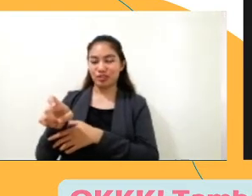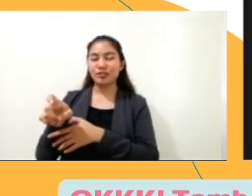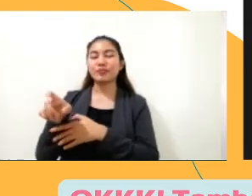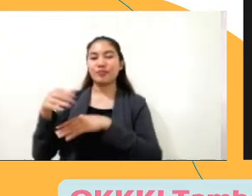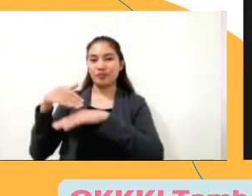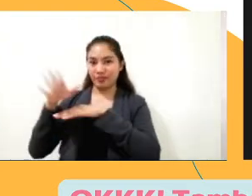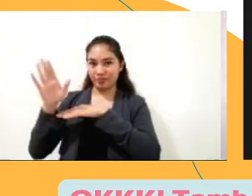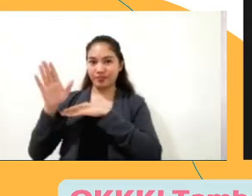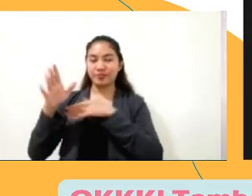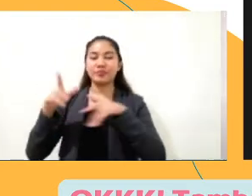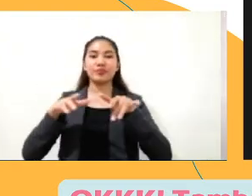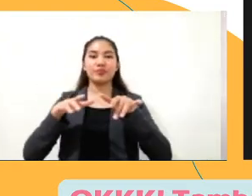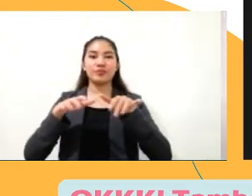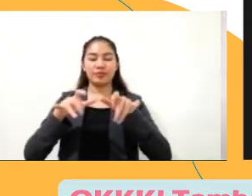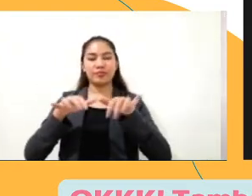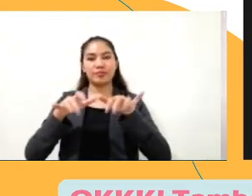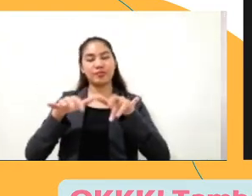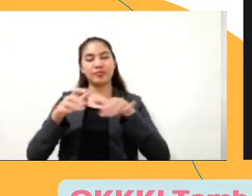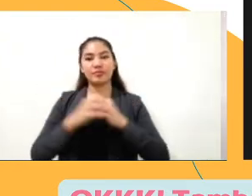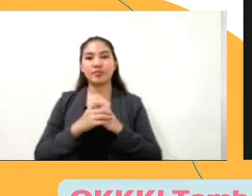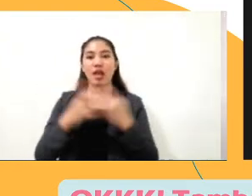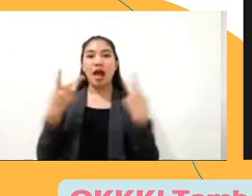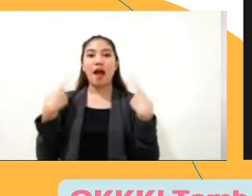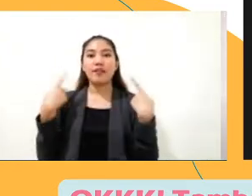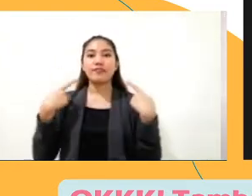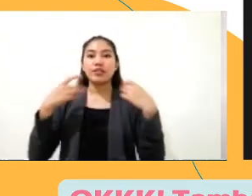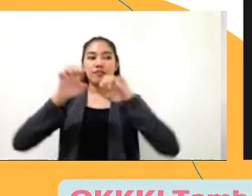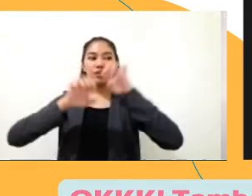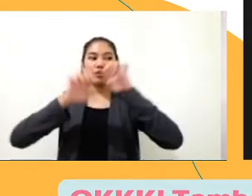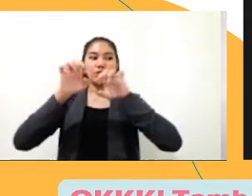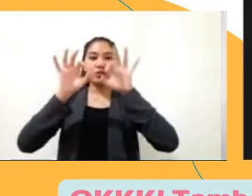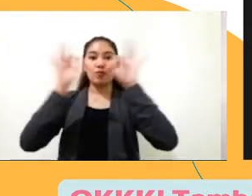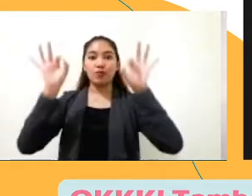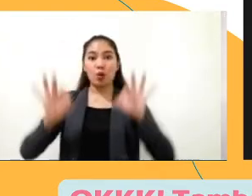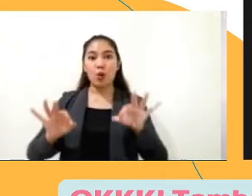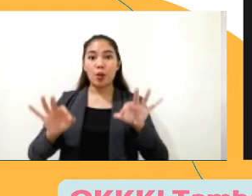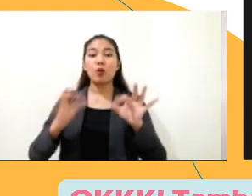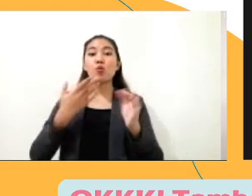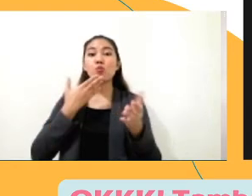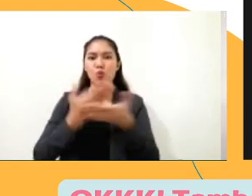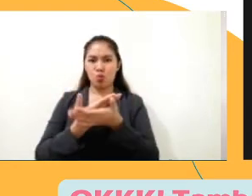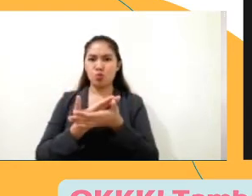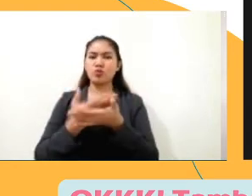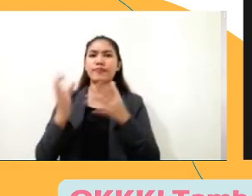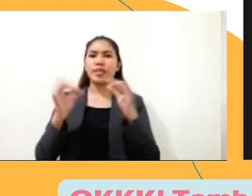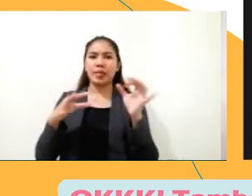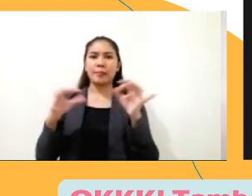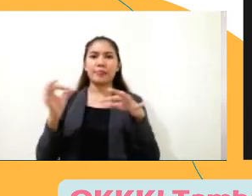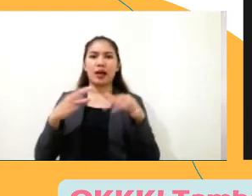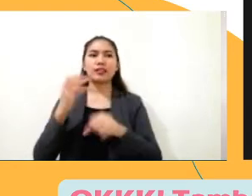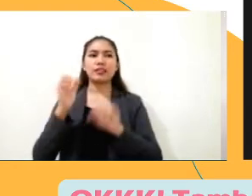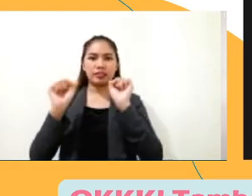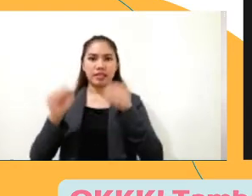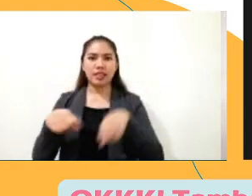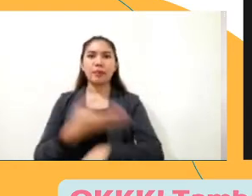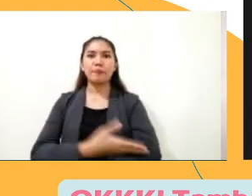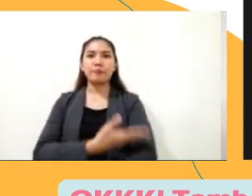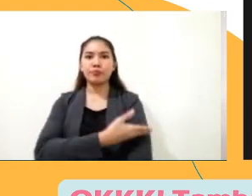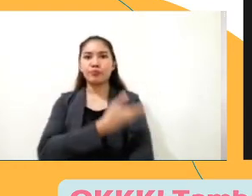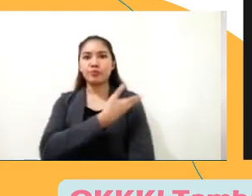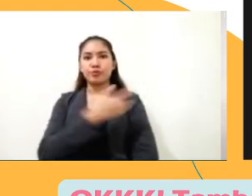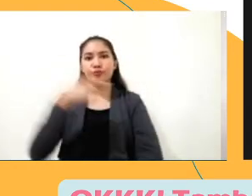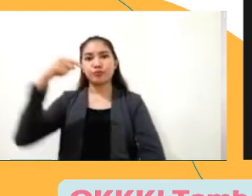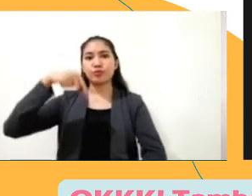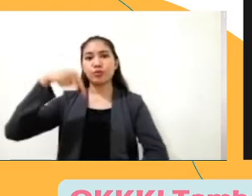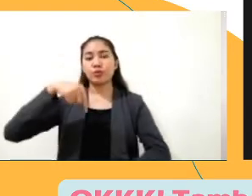form. At sa mga sasagot po na ito, magandang tulong po ito sa atin para lalo nating mapaghusay yung mga susunod pang episodes